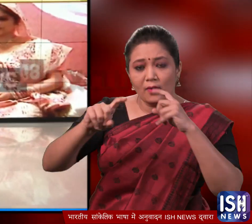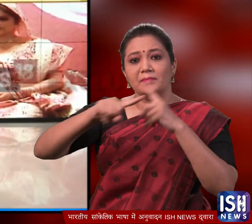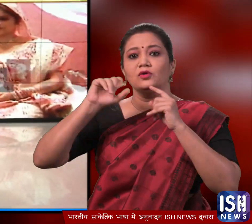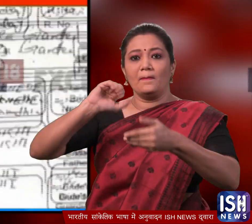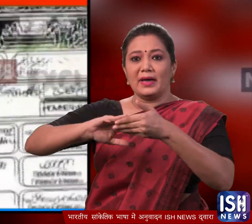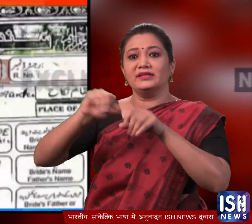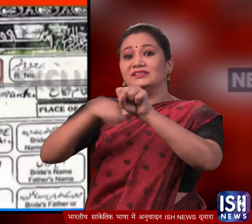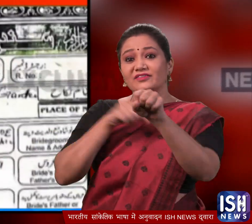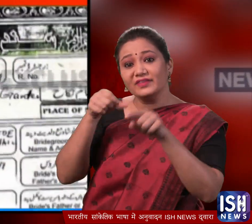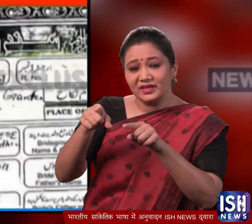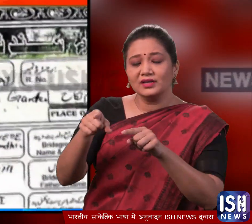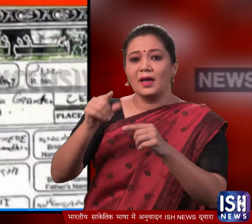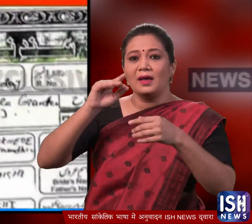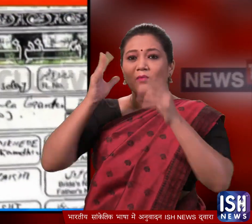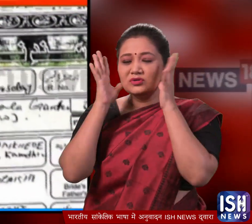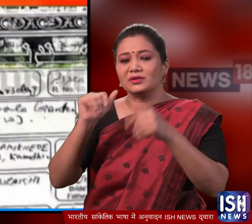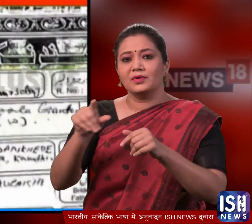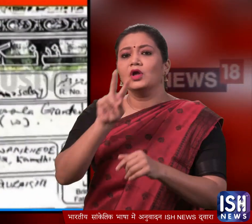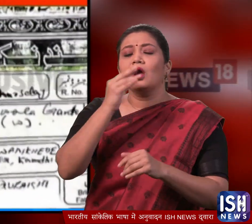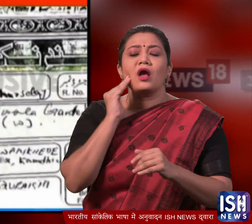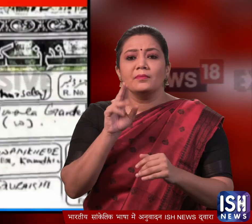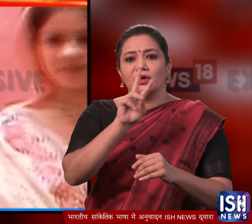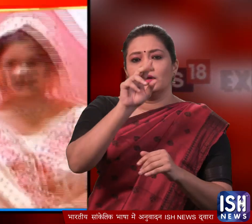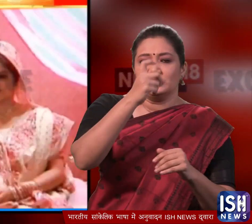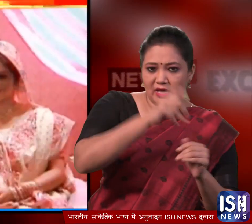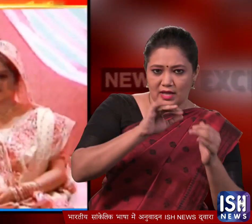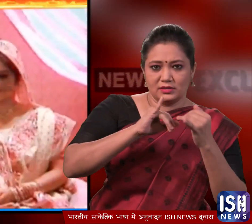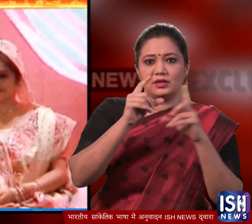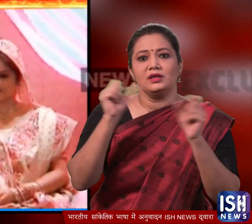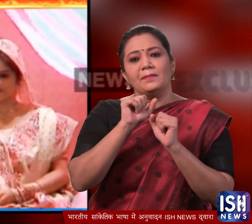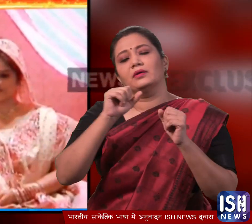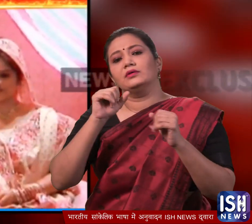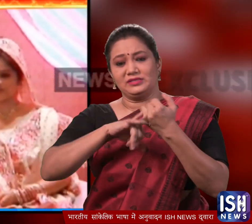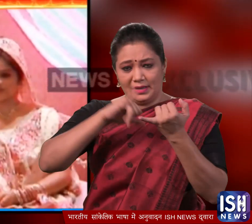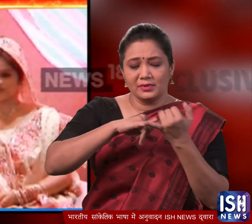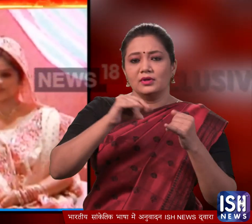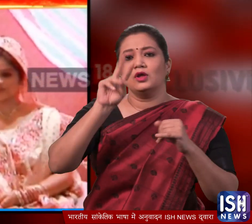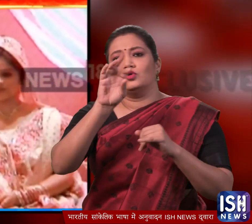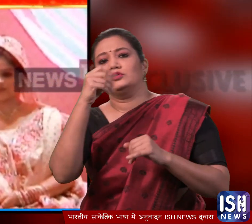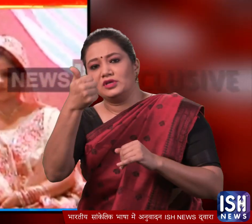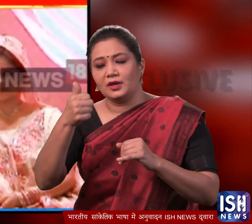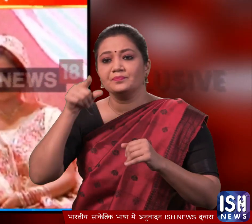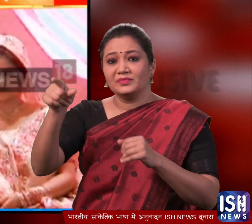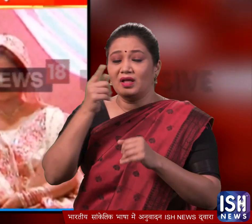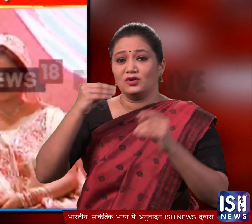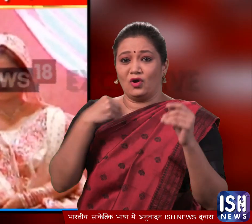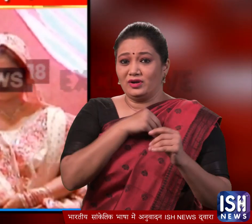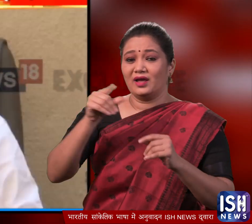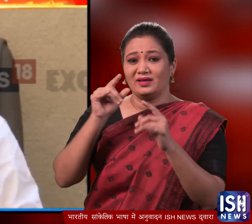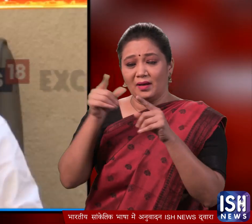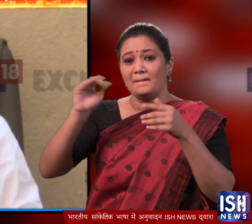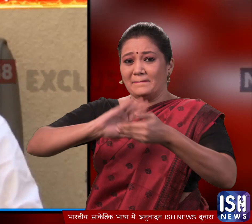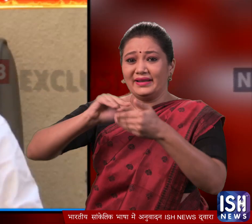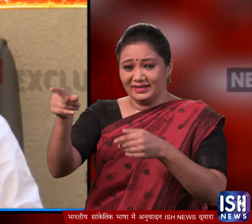किया, जो 7 दिसंबर 2006 का है। डॉक्टर शबाना कुरैशी से उनकी शादी मुंबई के अंधेरी वेस्ट में हुई